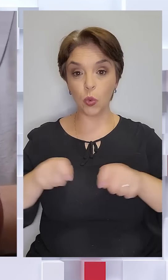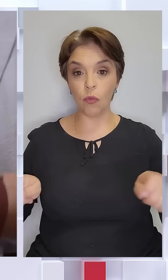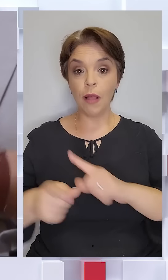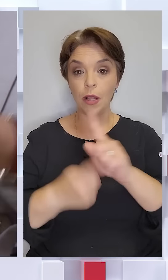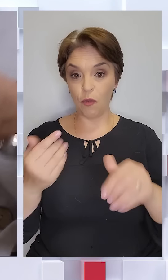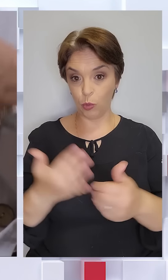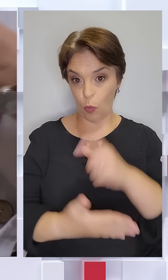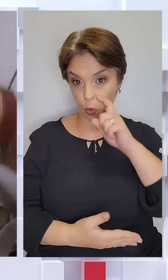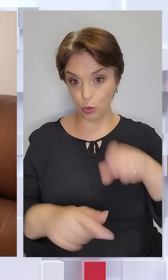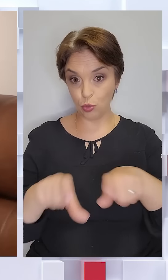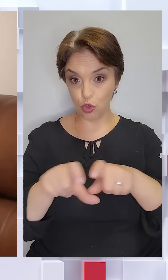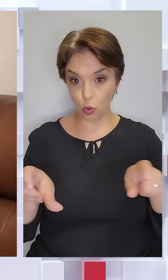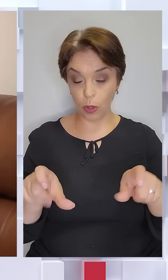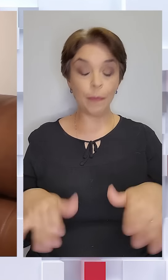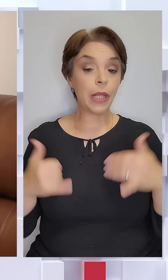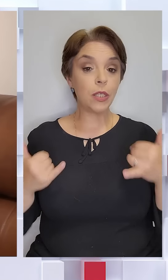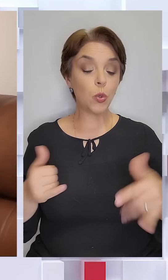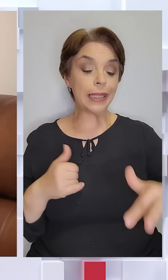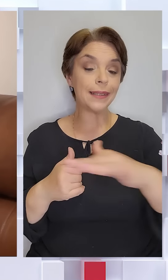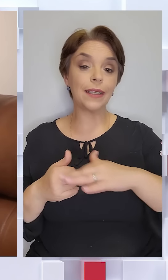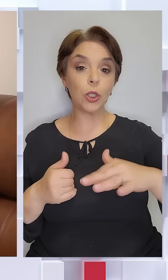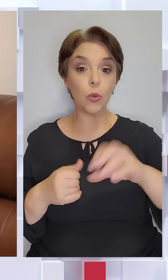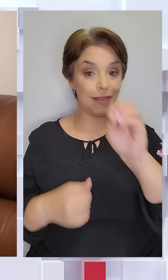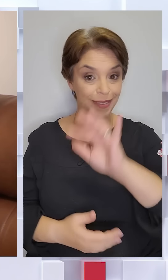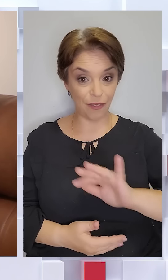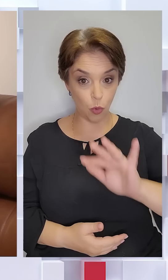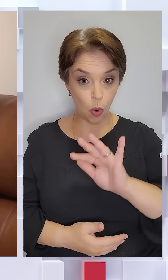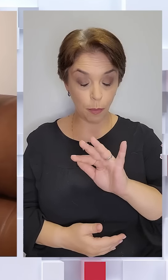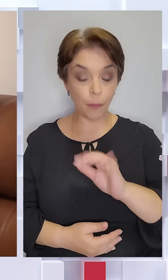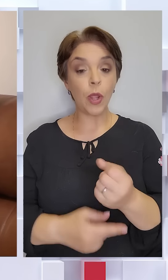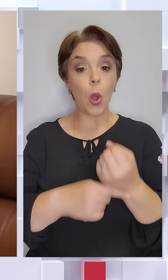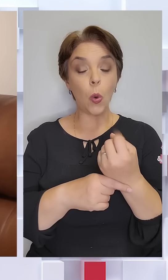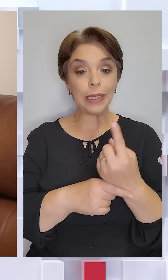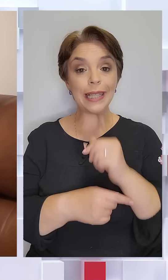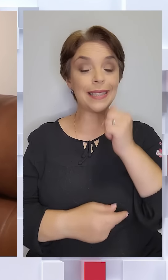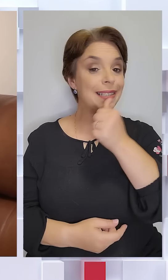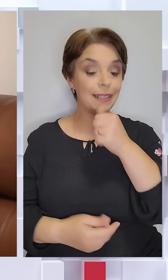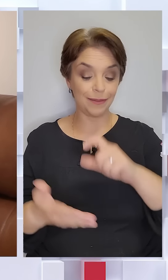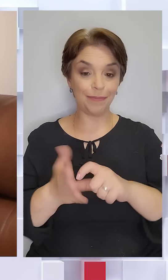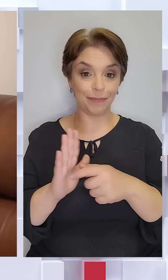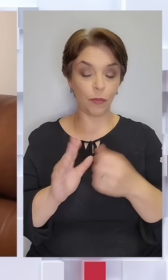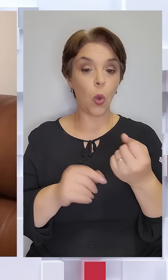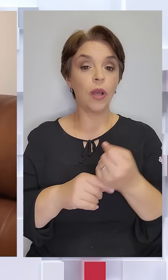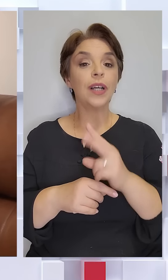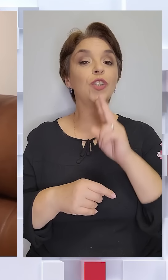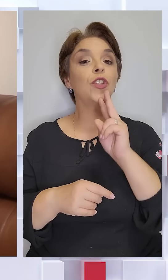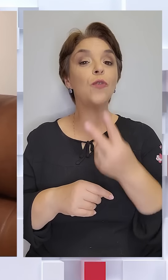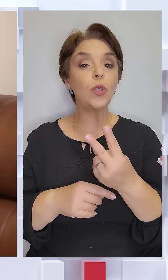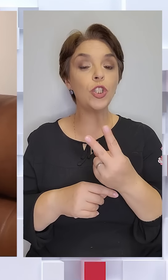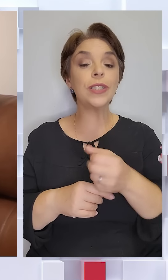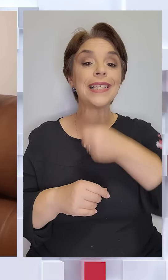реформа нової української школи. Сьогодні на території Європи 11-річка, тобто